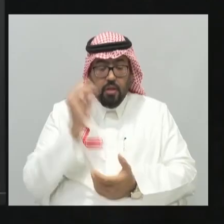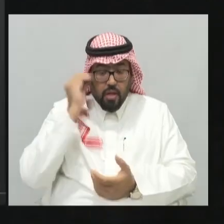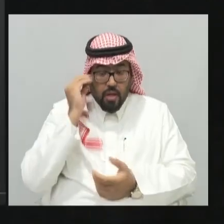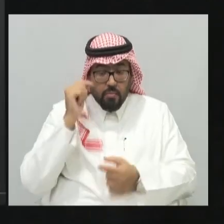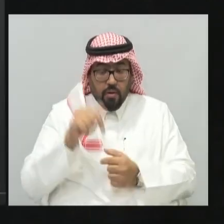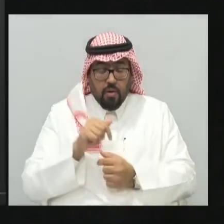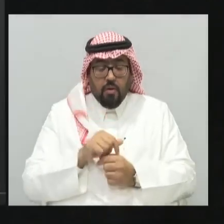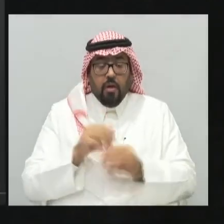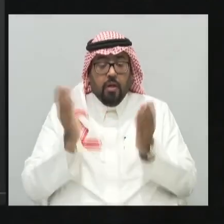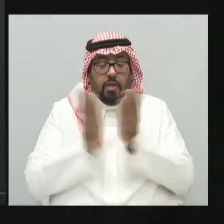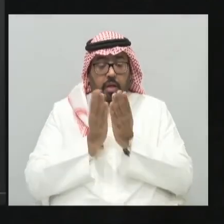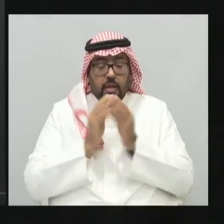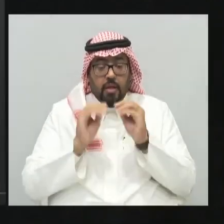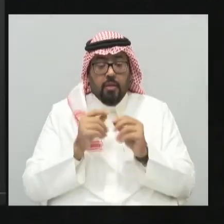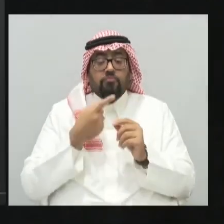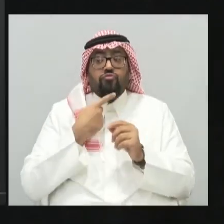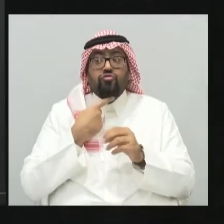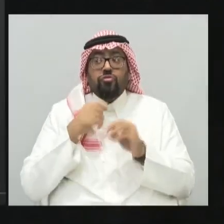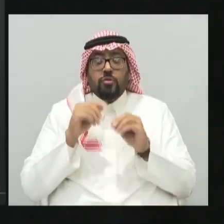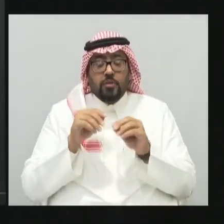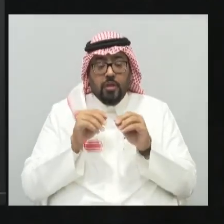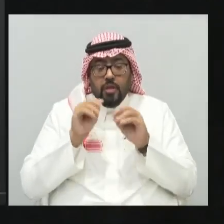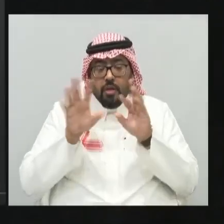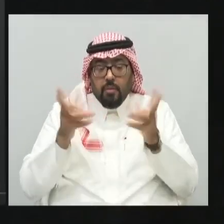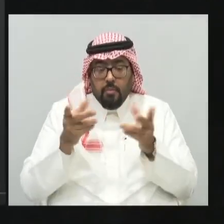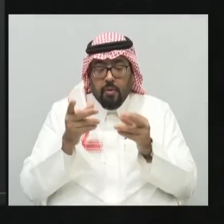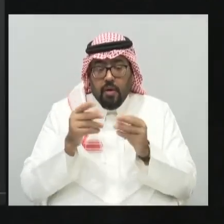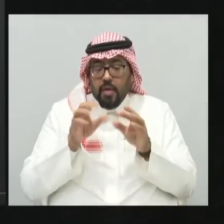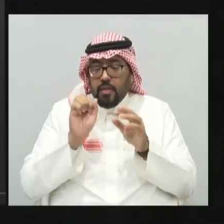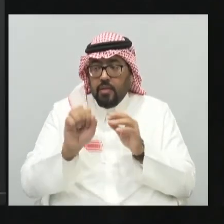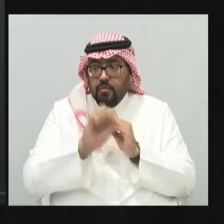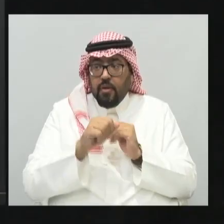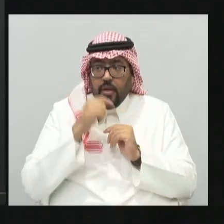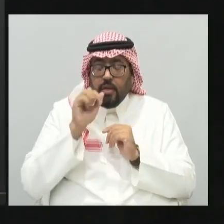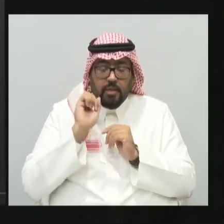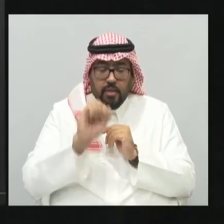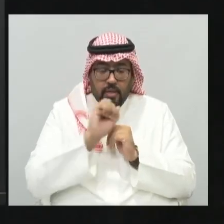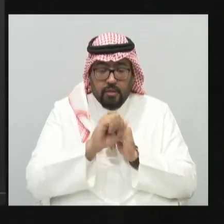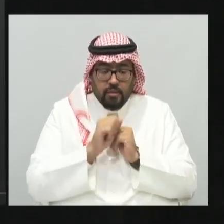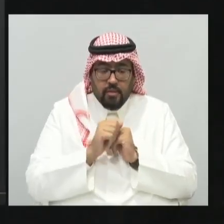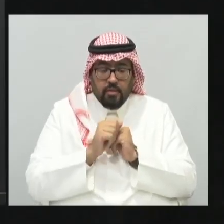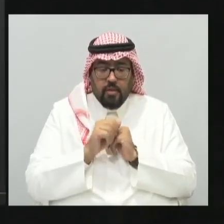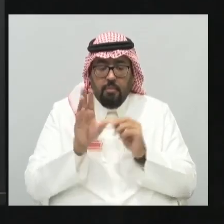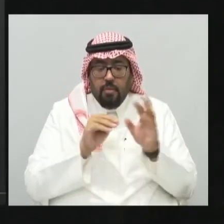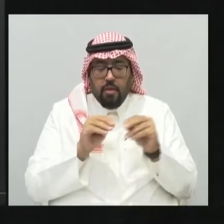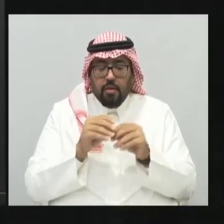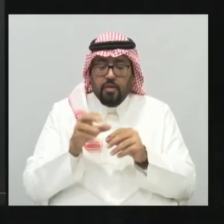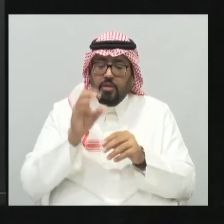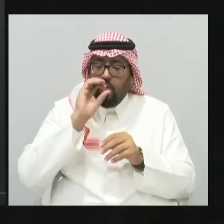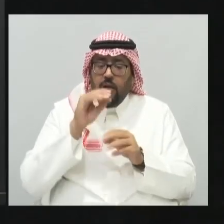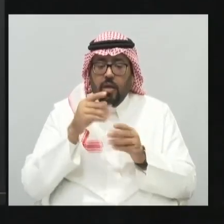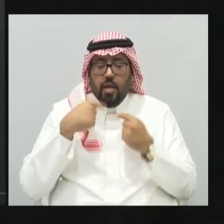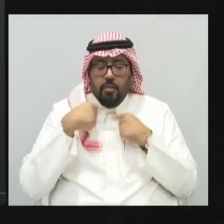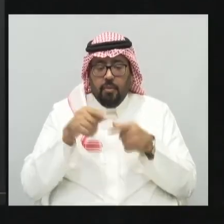في درسنا ان نستطيع ان انصف صفات او نذكر خصائص لبعض السوائل